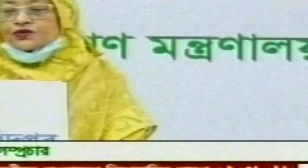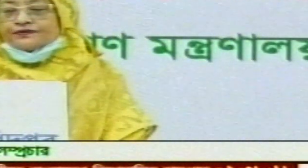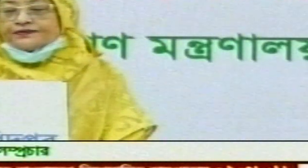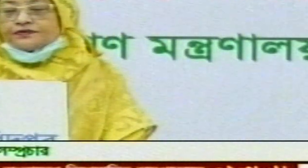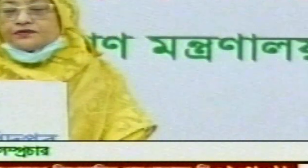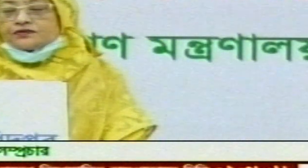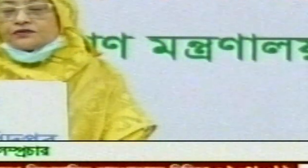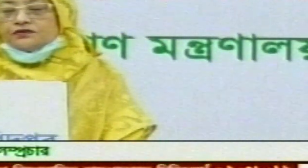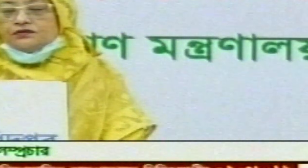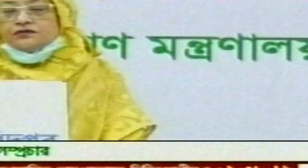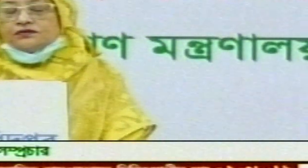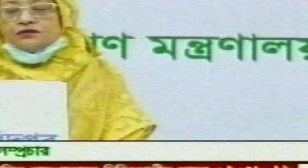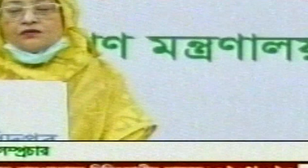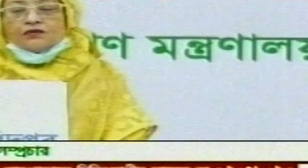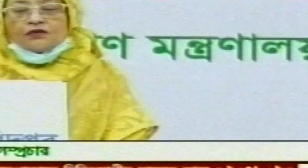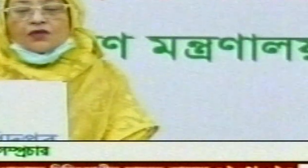1.34%।